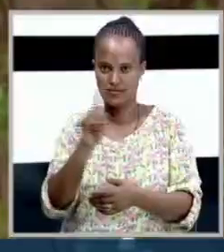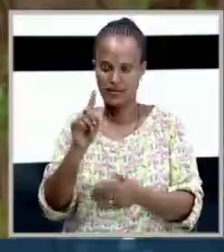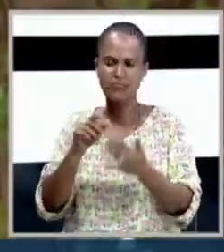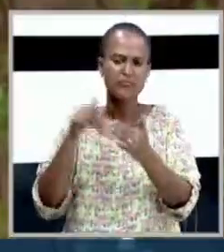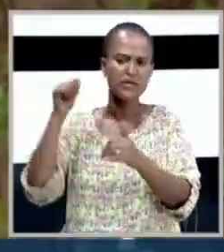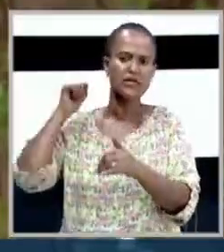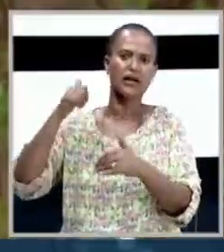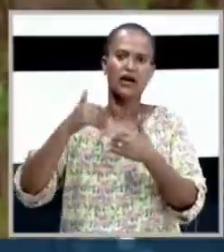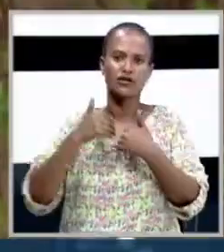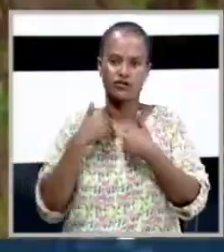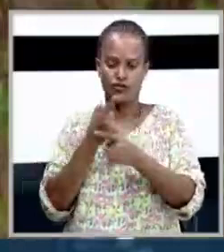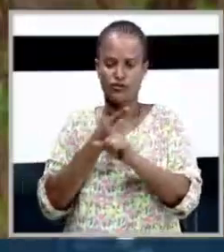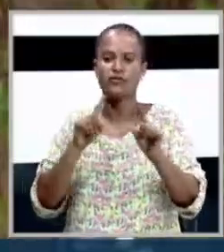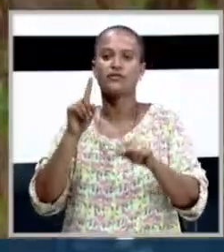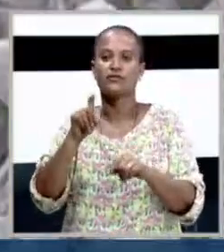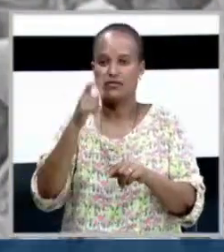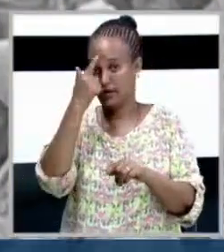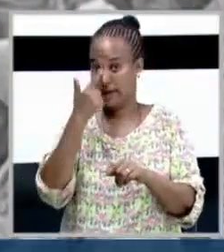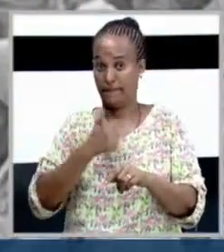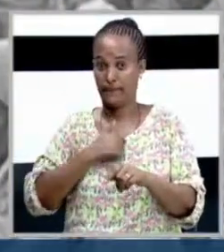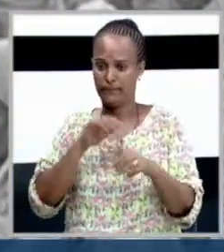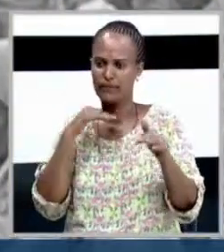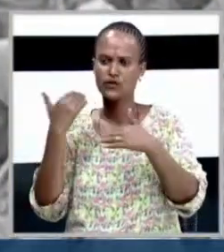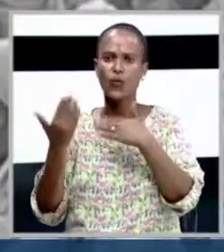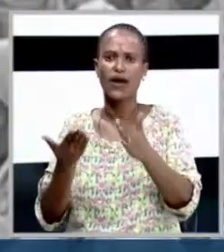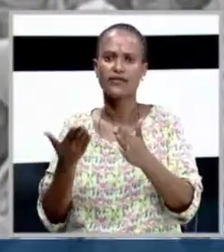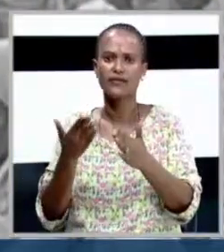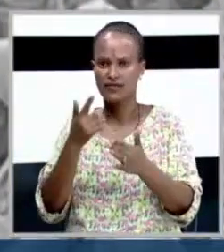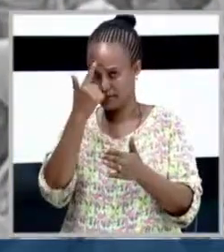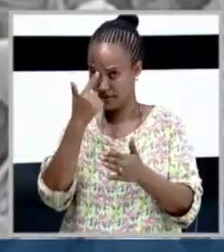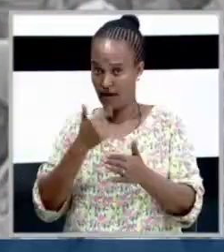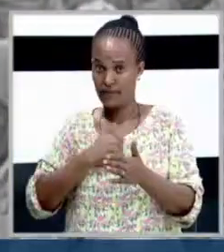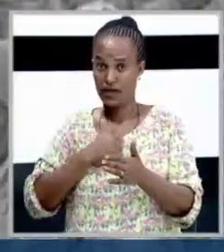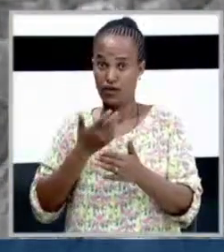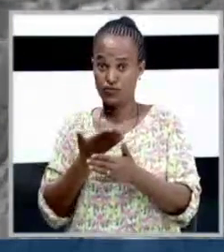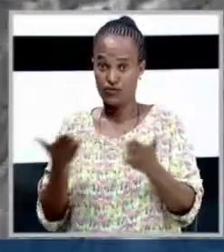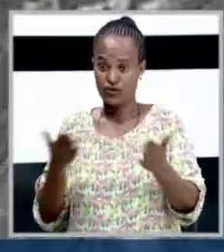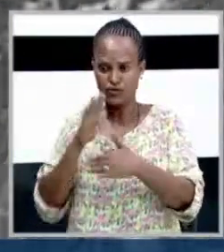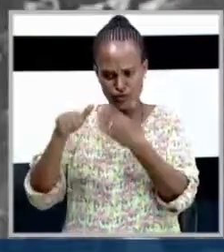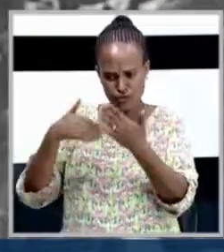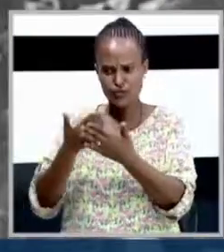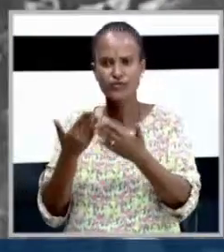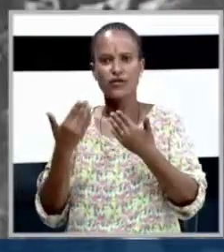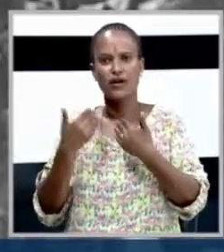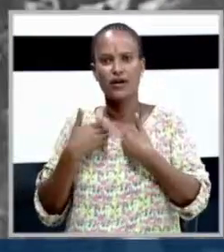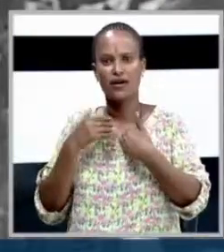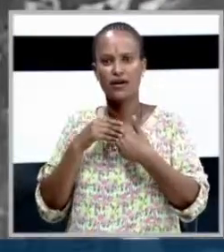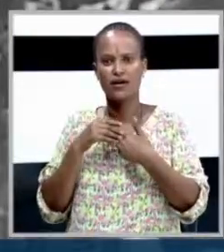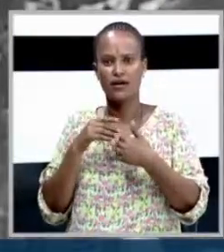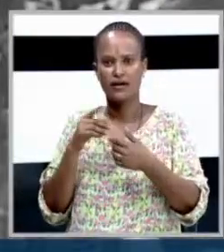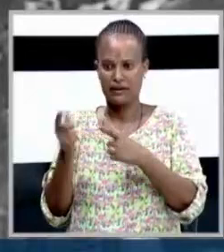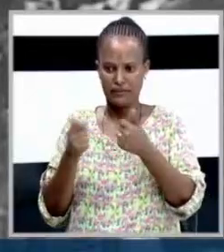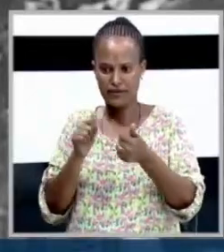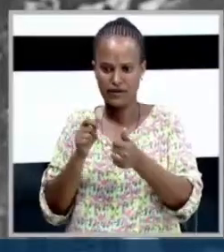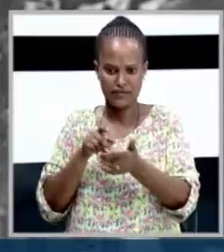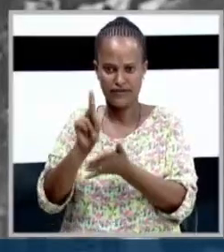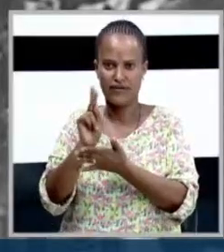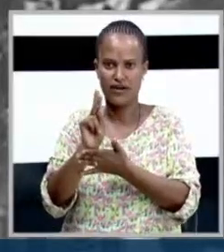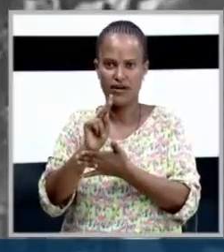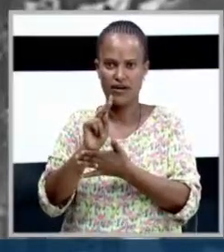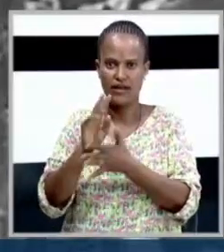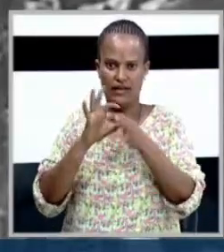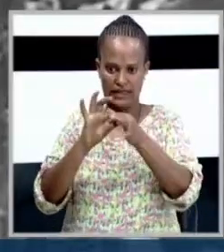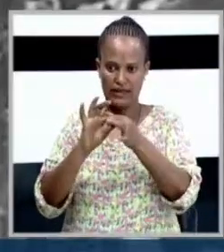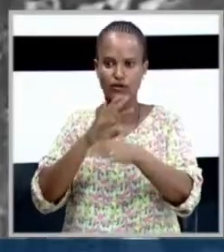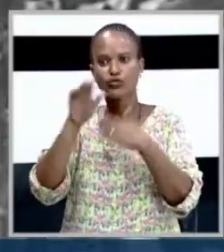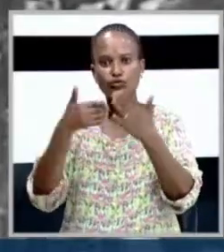ብድሕሪኻ ዘሎ ክርህዎ ከም ዘለዎ ኢኻ ተኣምን። መስዋእቲ ንዝኣመን ካሉ ነገር ኩሉ ዓይነት ዘለካ ከይበቓቕካ ምኽፋል ሕላገት ኩሉ